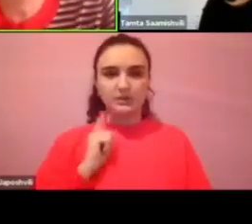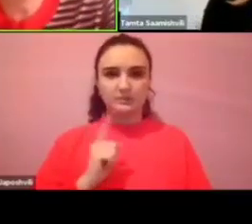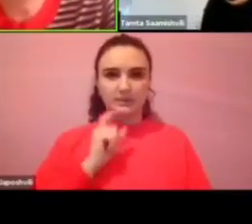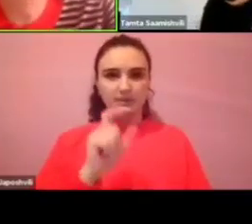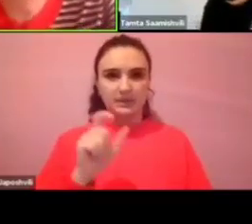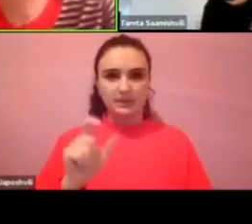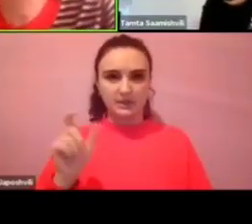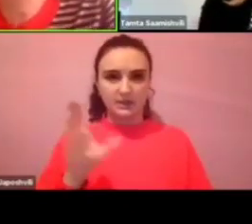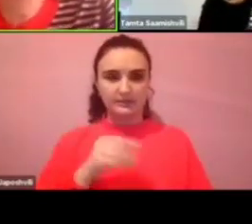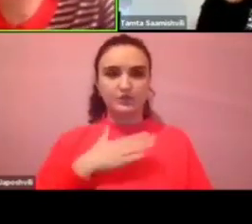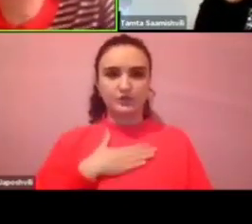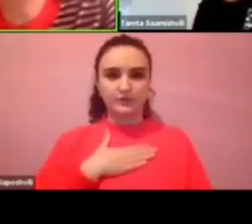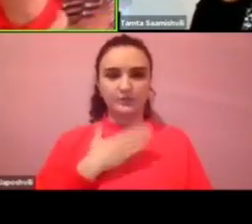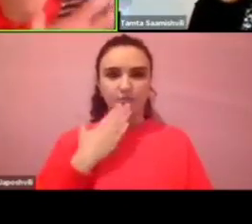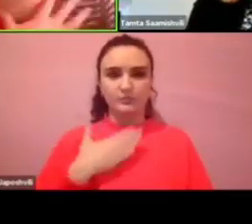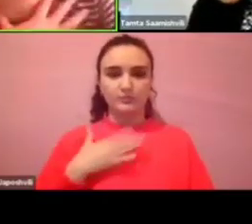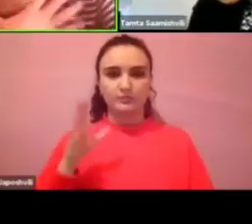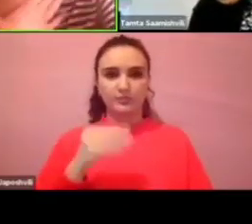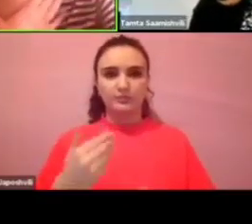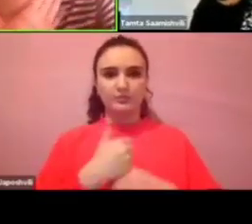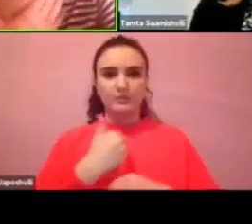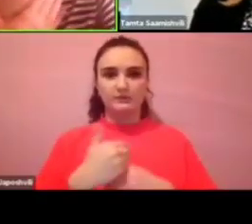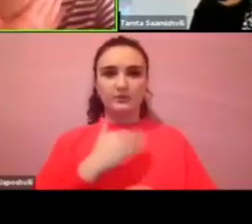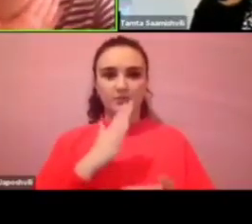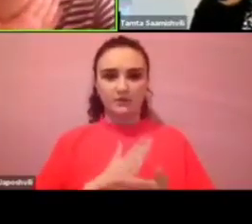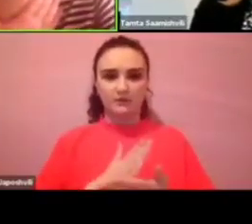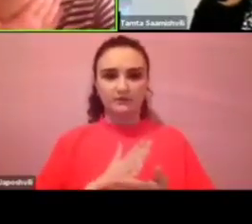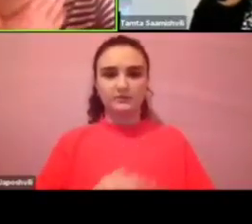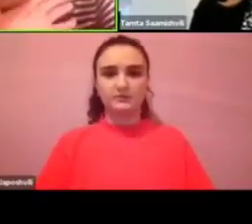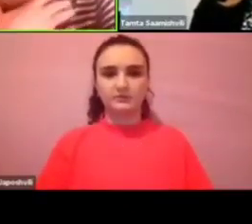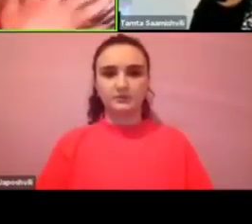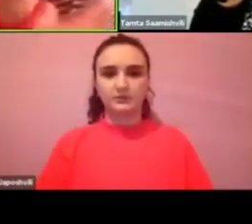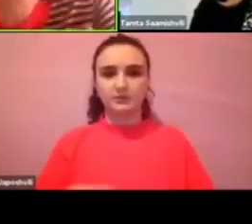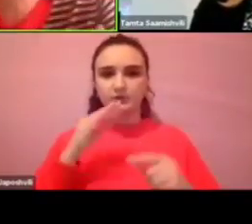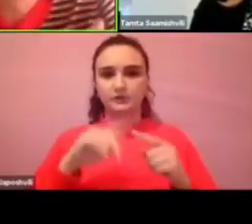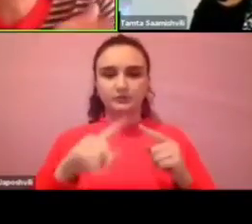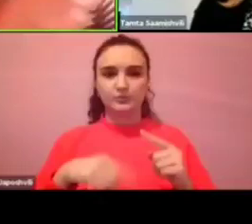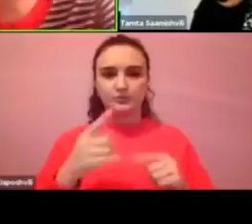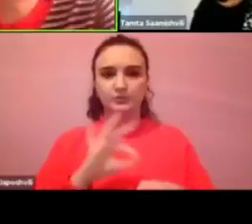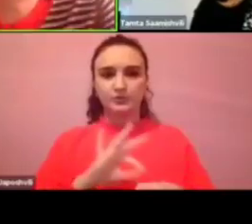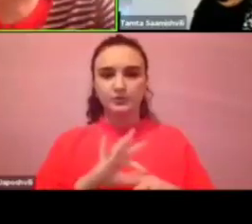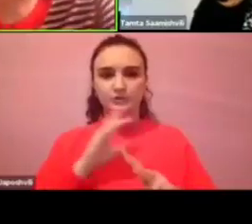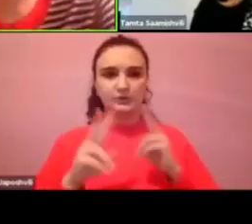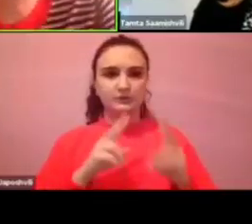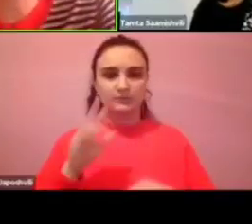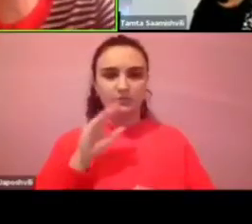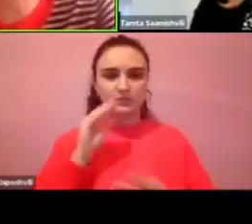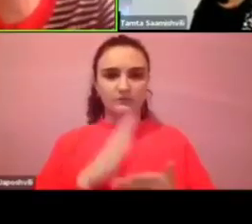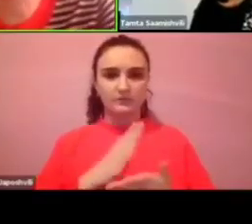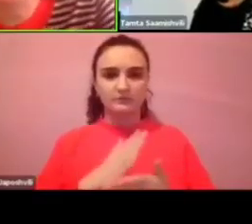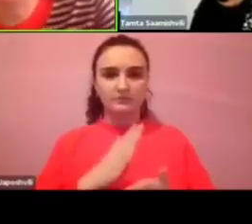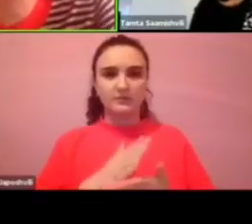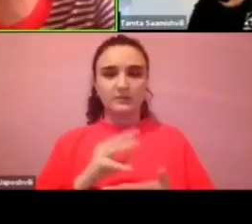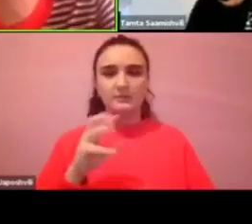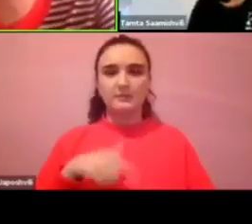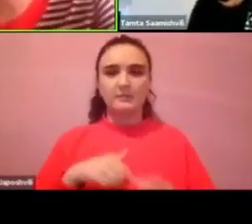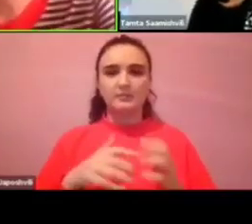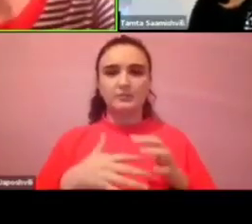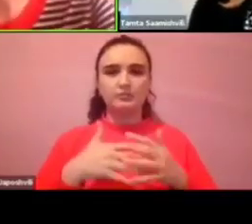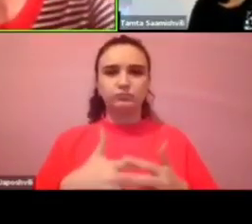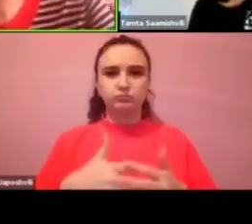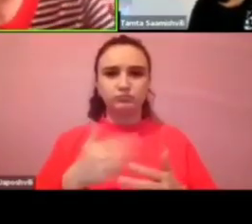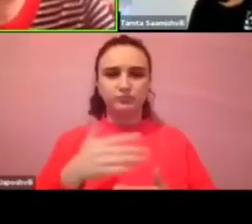სპეციალისტებს ჩვენ ძირითადად მომართვიანობა გვაქვს შემდგომი ჩივილებით ხშირად, როდესაც გვაქვს მეტეორიზმი, ანუ ეს შებერილობა,